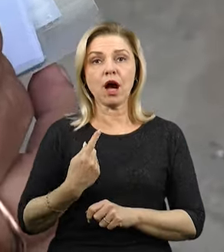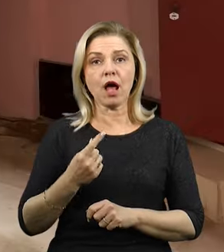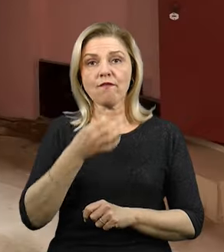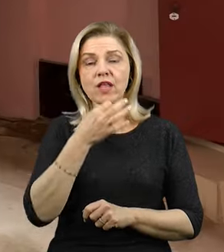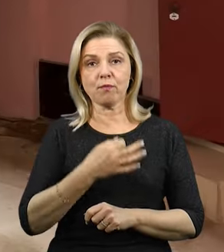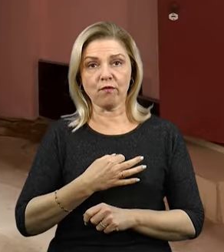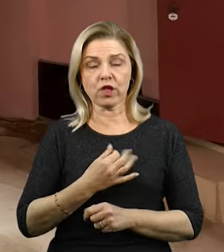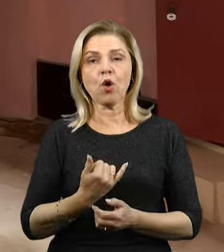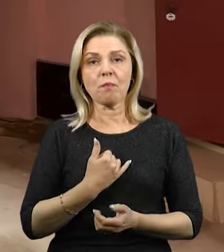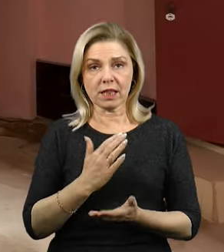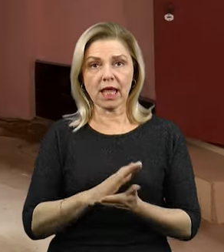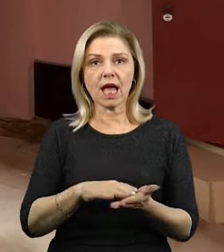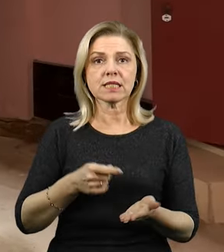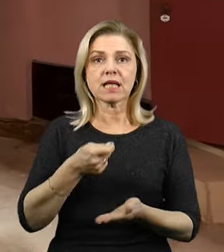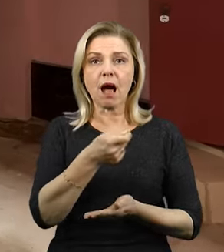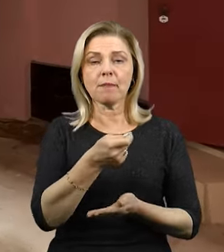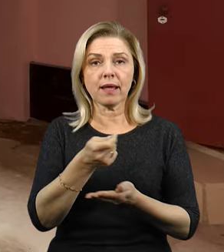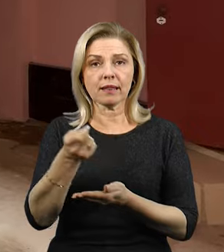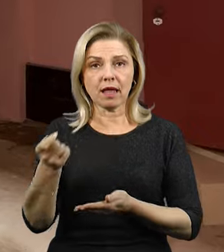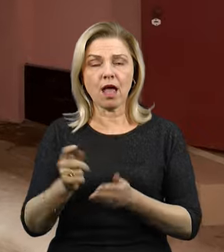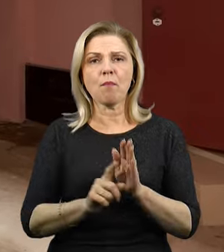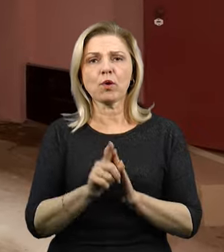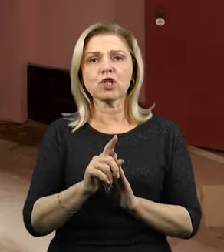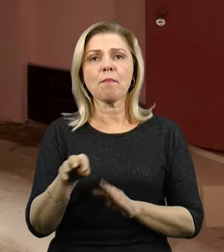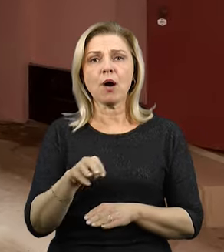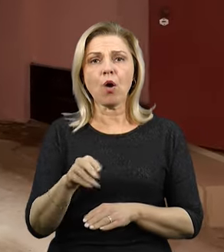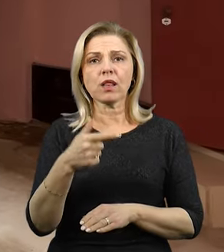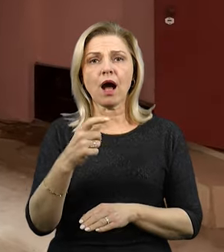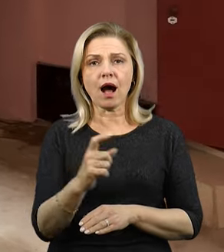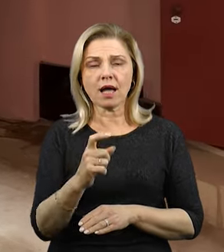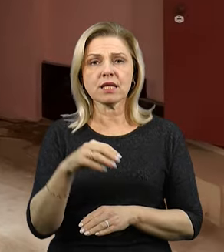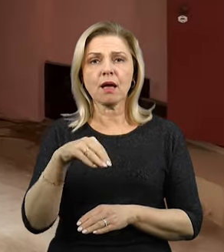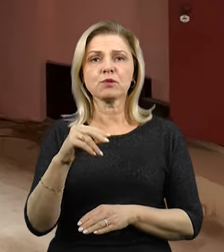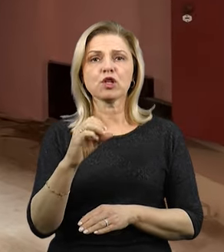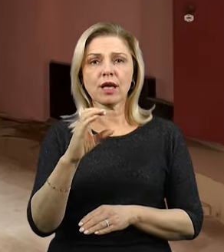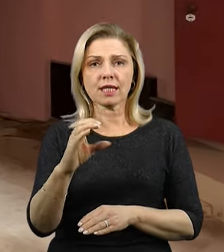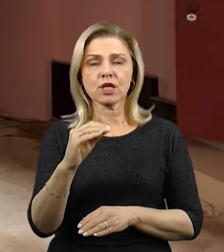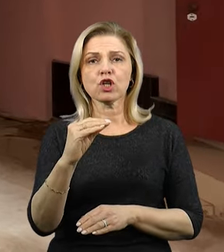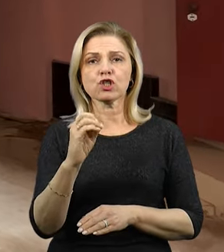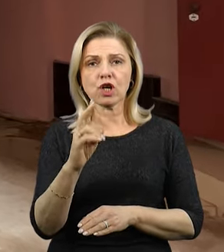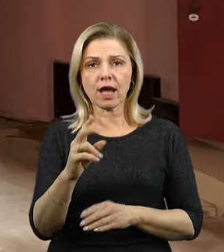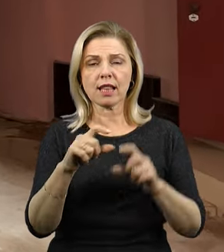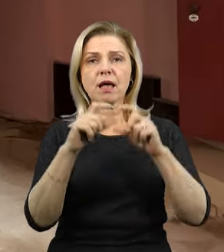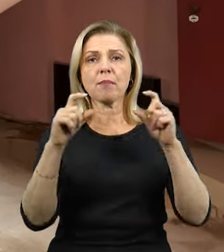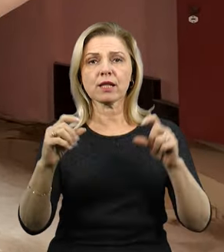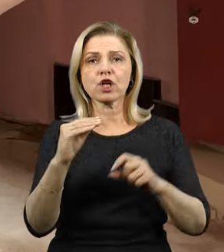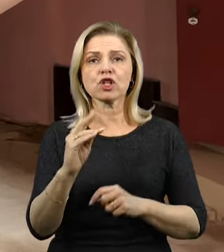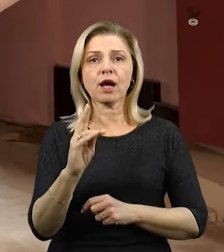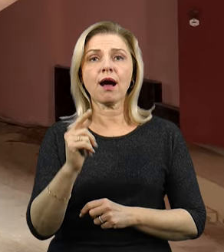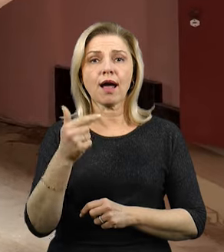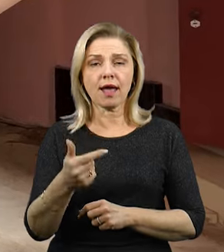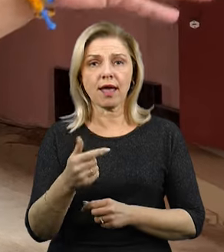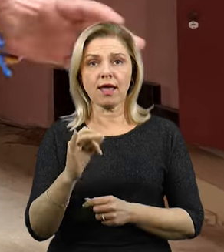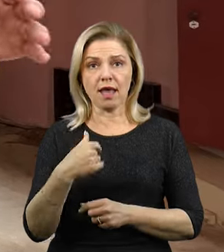є запити на починаючи від Миколаїв Газа мчса Жека департамент житлового